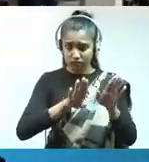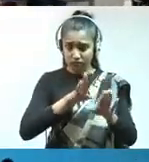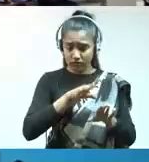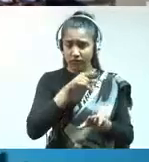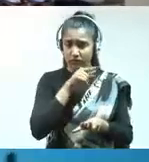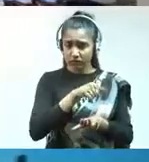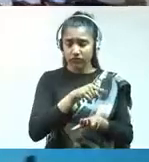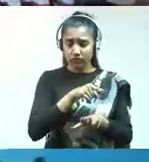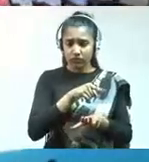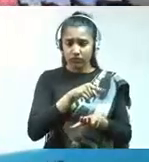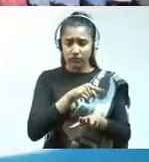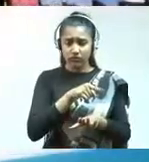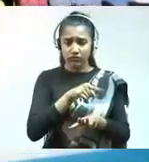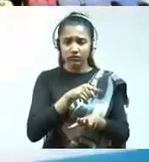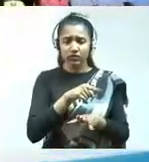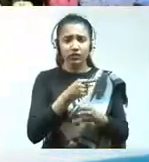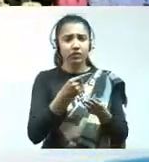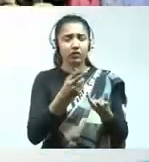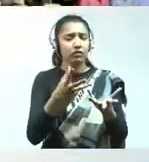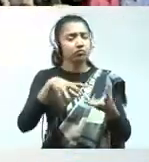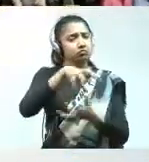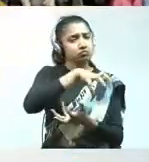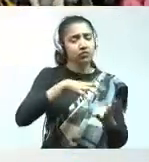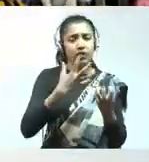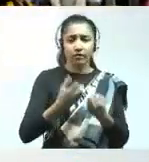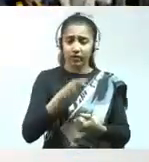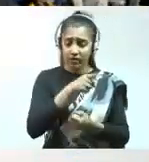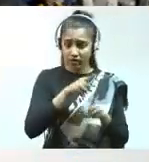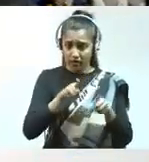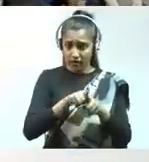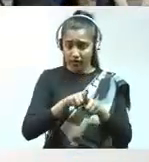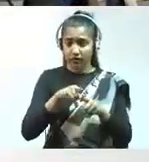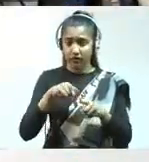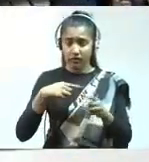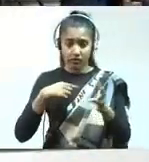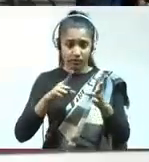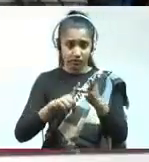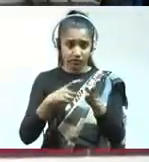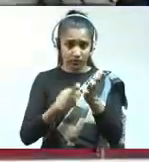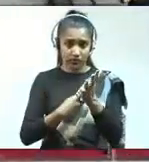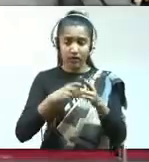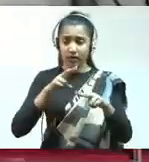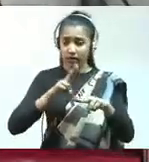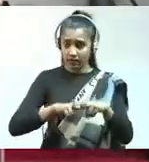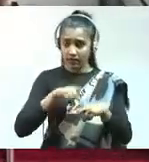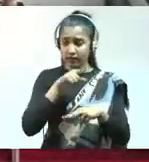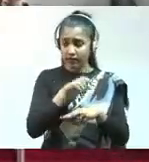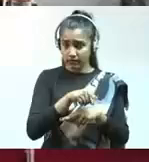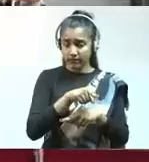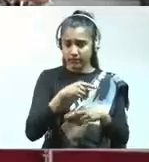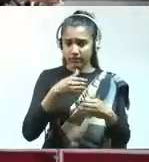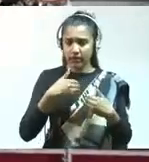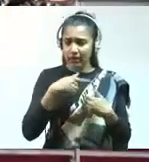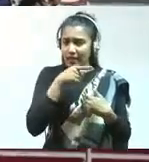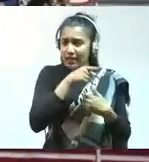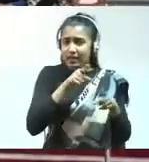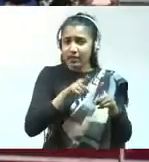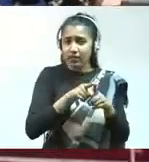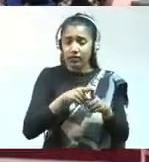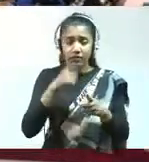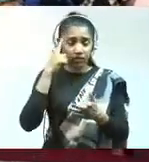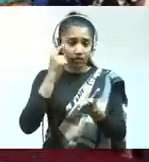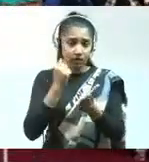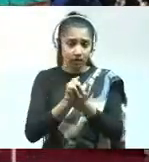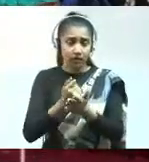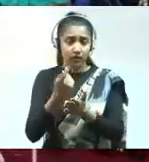පත්ව තිබෙනවා. මෙවන් පසුබිමක එක්සත් ජනරජ පෙරමුණේ බිහි වුණේ එකී බරපතල දේශපාලන ආර්ථික